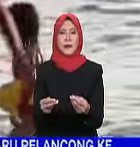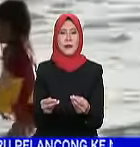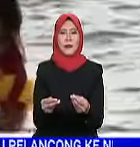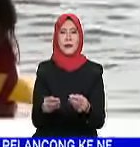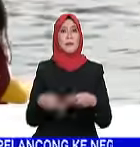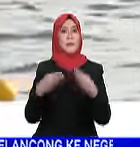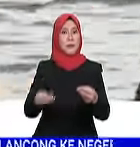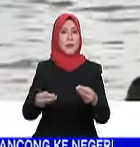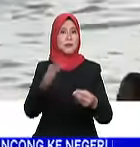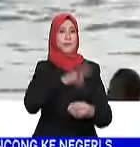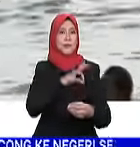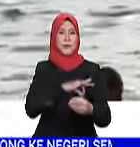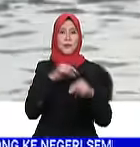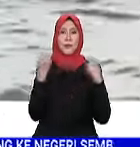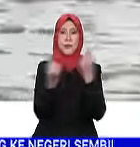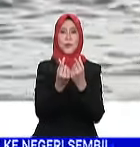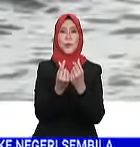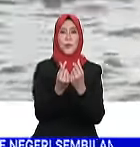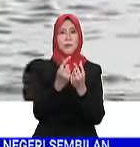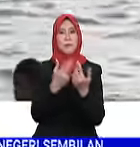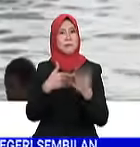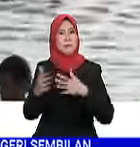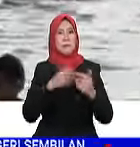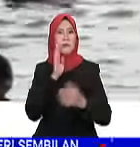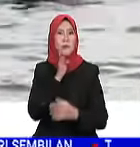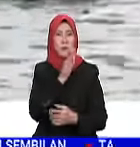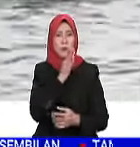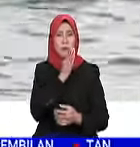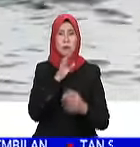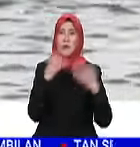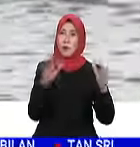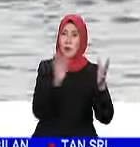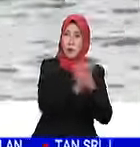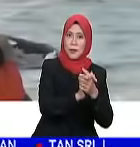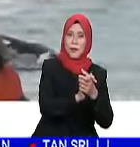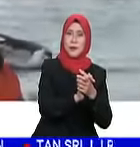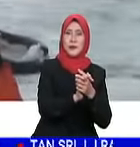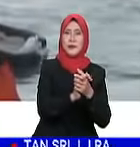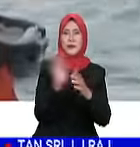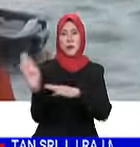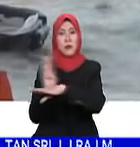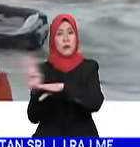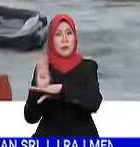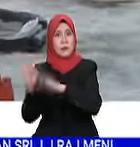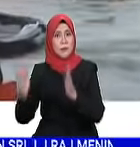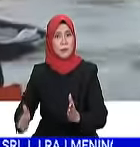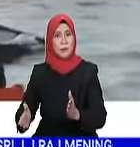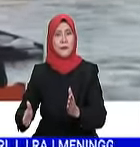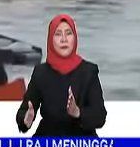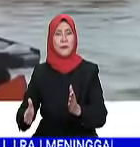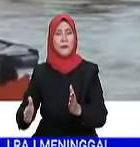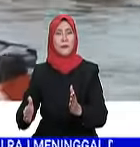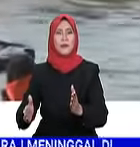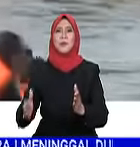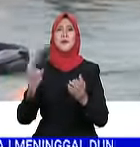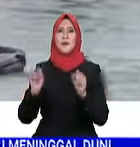nilai tambahlah kepada semua golongan, tak kira bujang, berumah tangga dan ahli perniagaan, dan kita